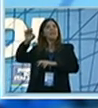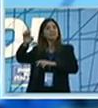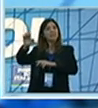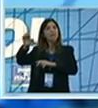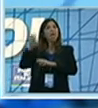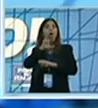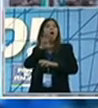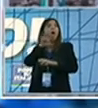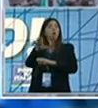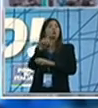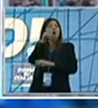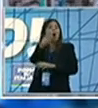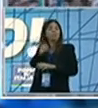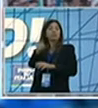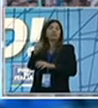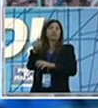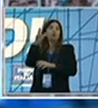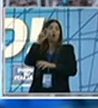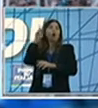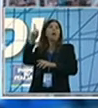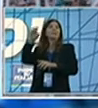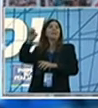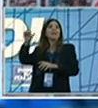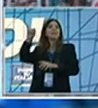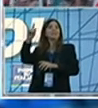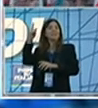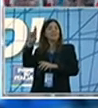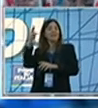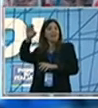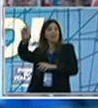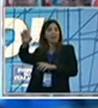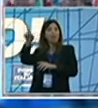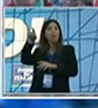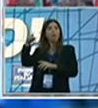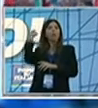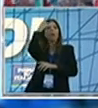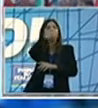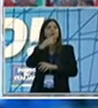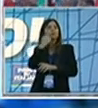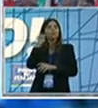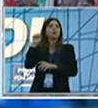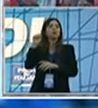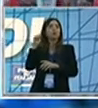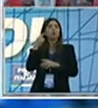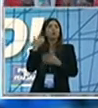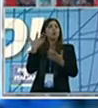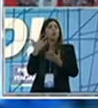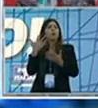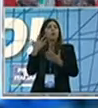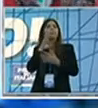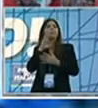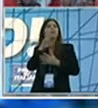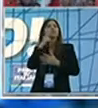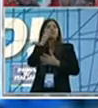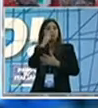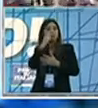Salvini ha ripetuto che il centrodestra non rinascerà per come l'abbiamo conosciuto, è una formula esaurita. Ora, quello